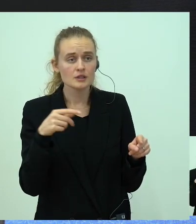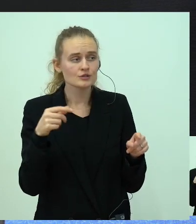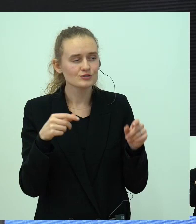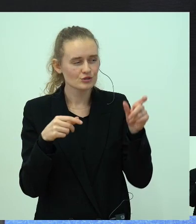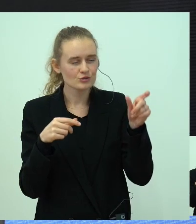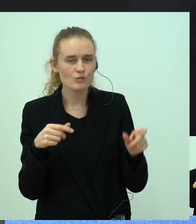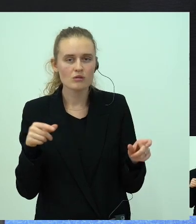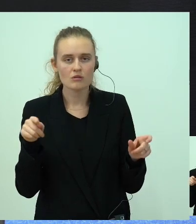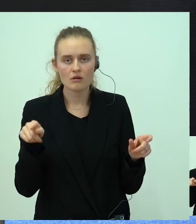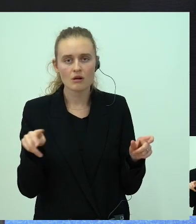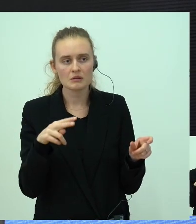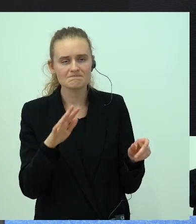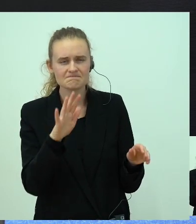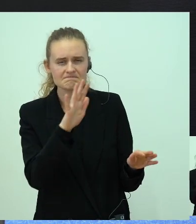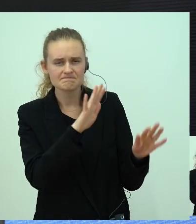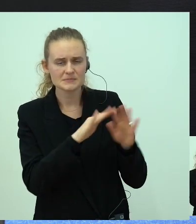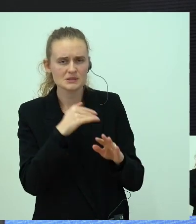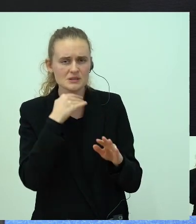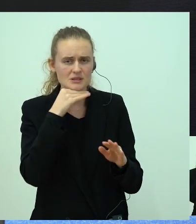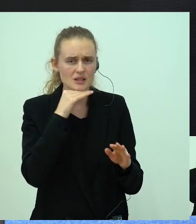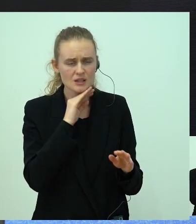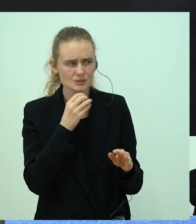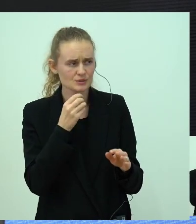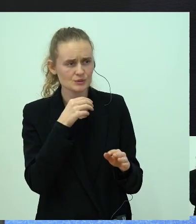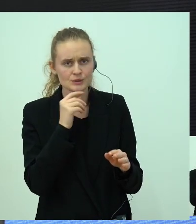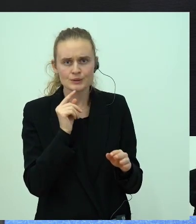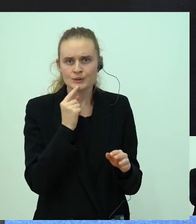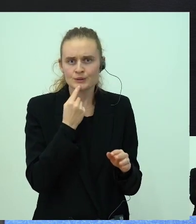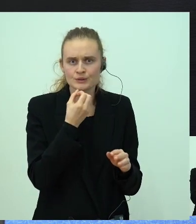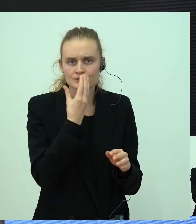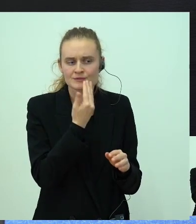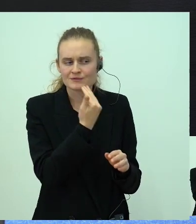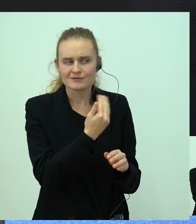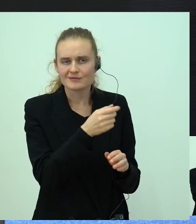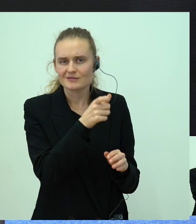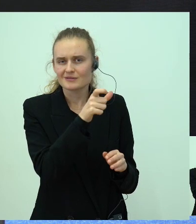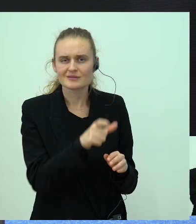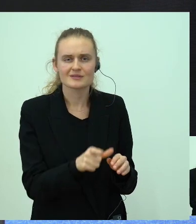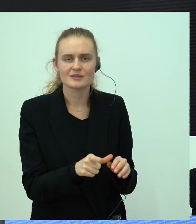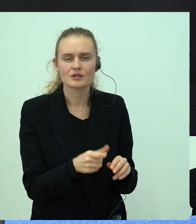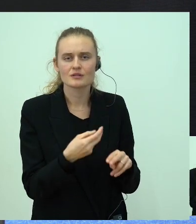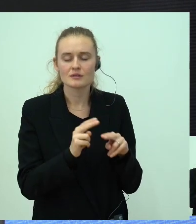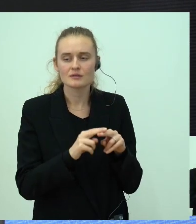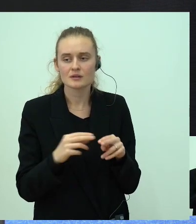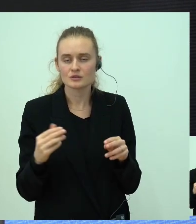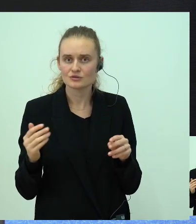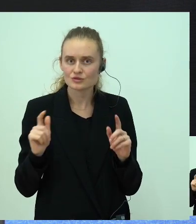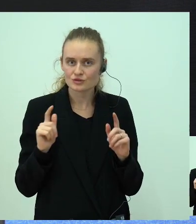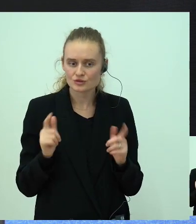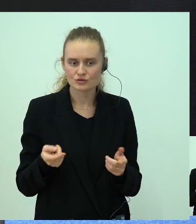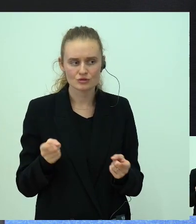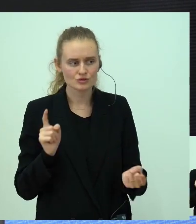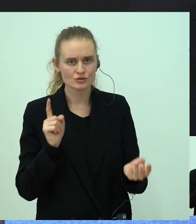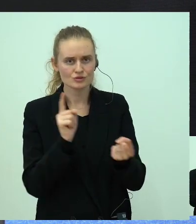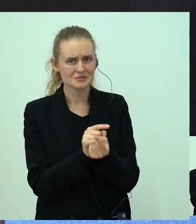kažkokia abstrakcija, sunkiai suvokiamas dalykas. Nes iš tiesų realiai gyvenime tie žmonės nėra matę